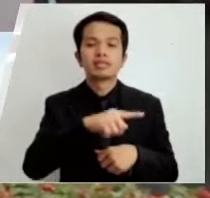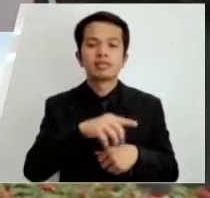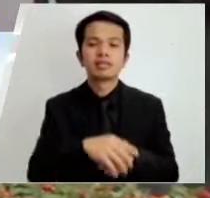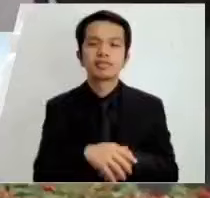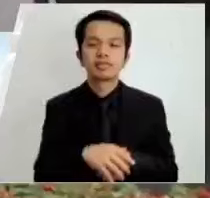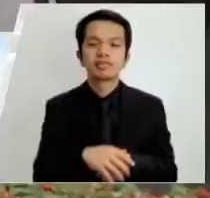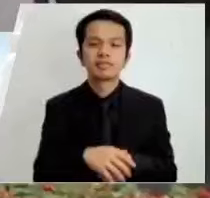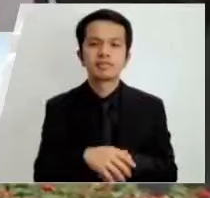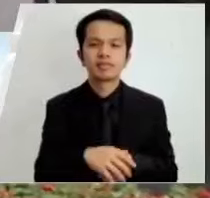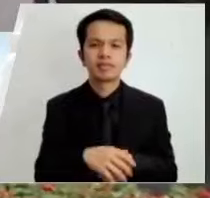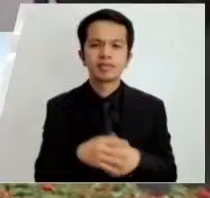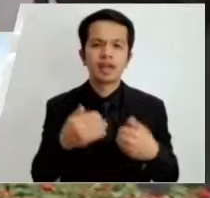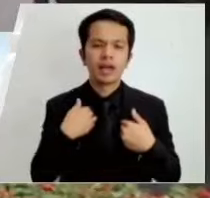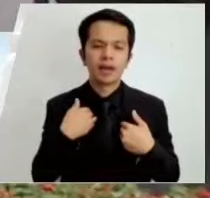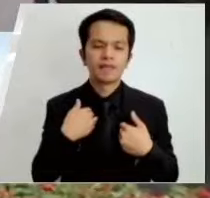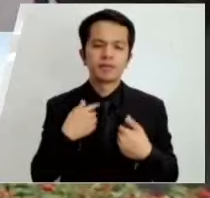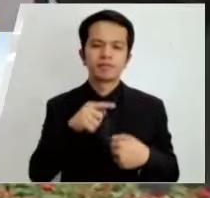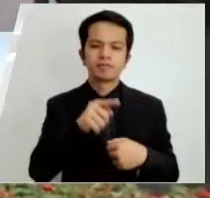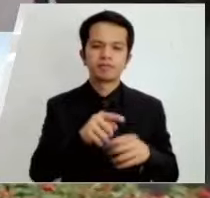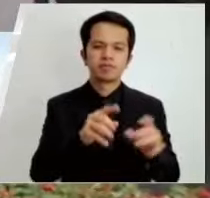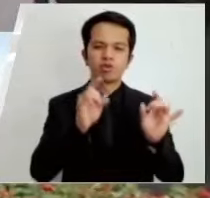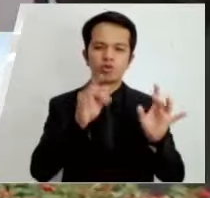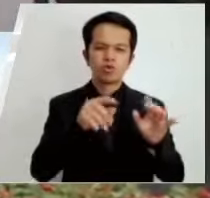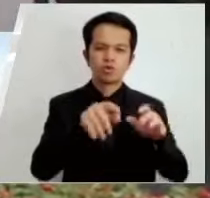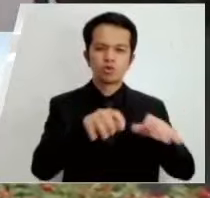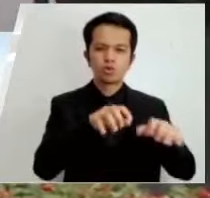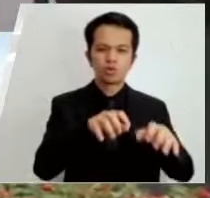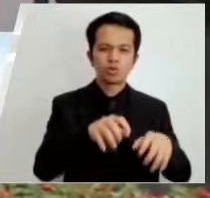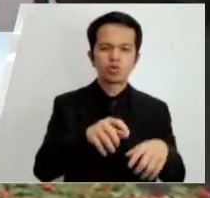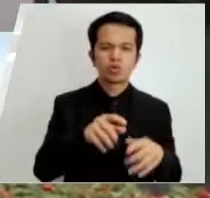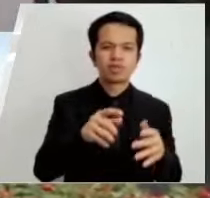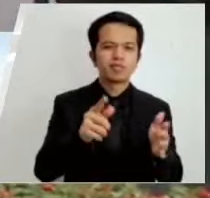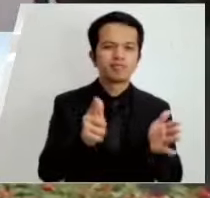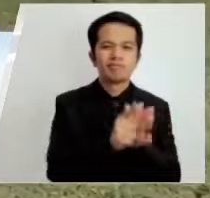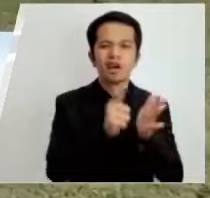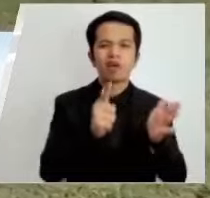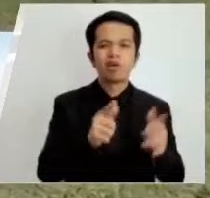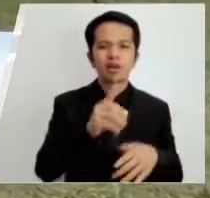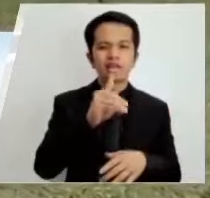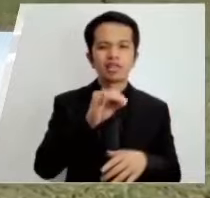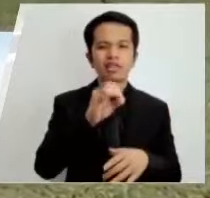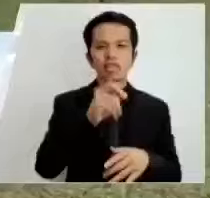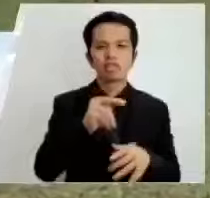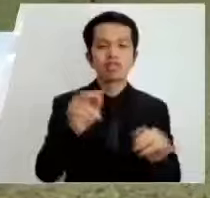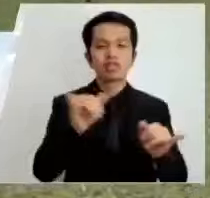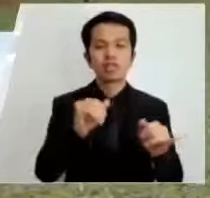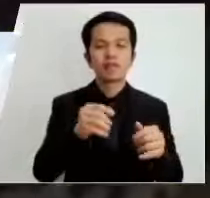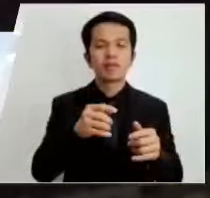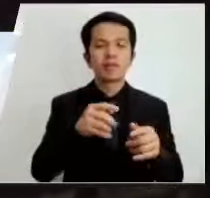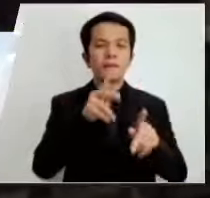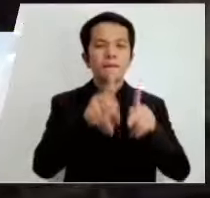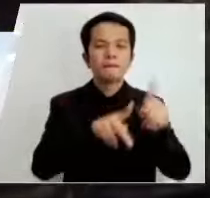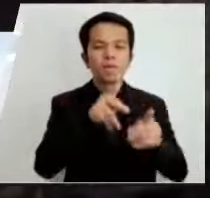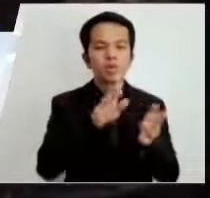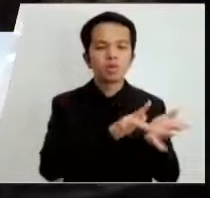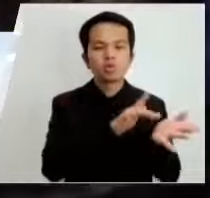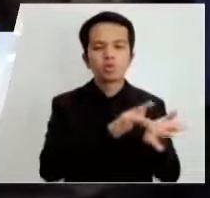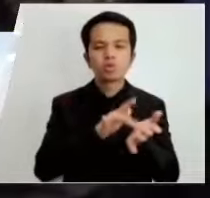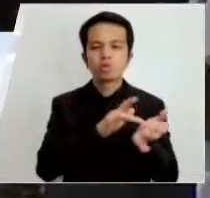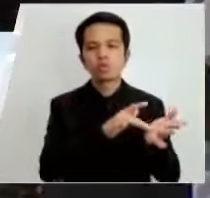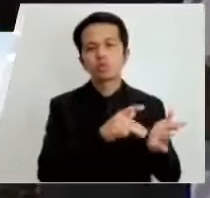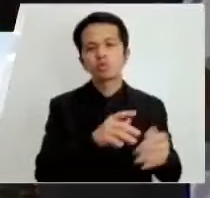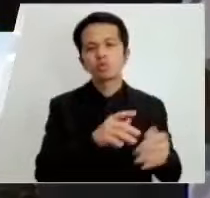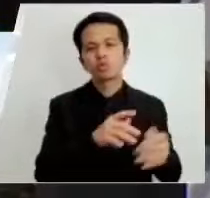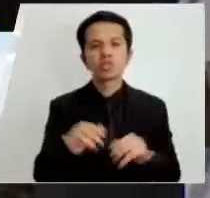serious illegal detention na iniimbestigahan natin, yung human trafficking. Isinasagawa rin umano sa loob ang iba't ibang modus gaya